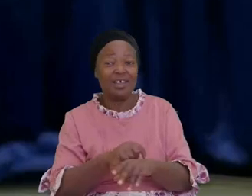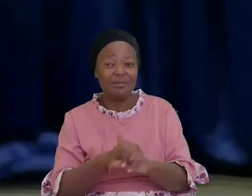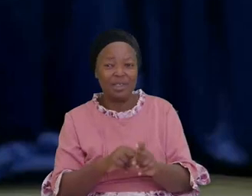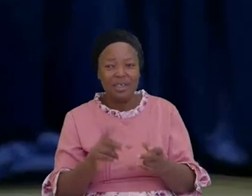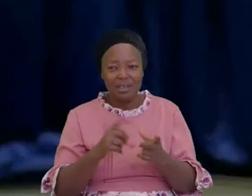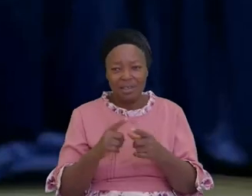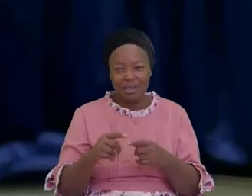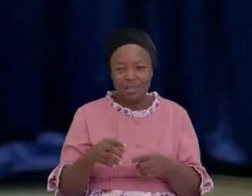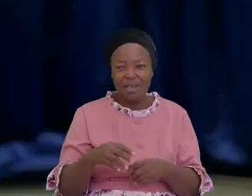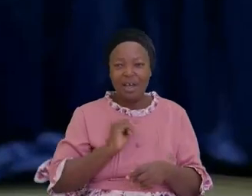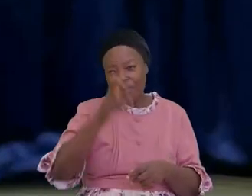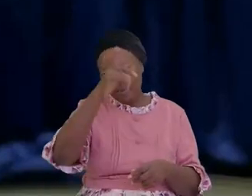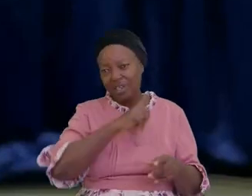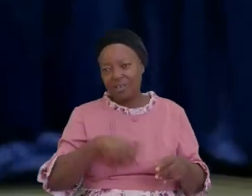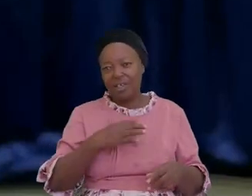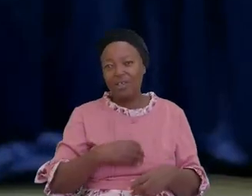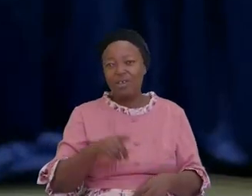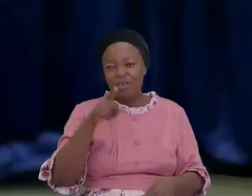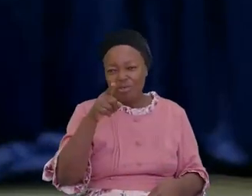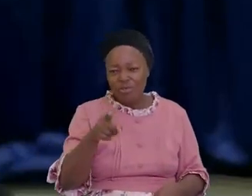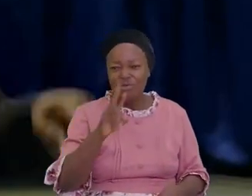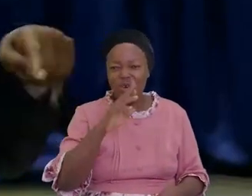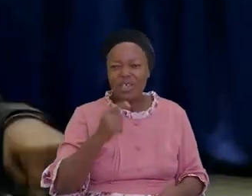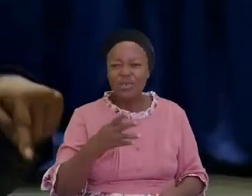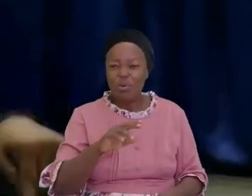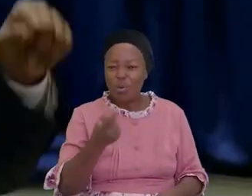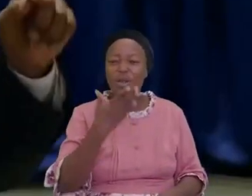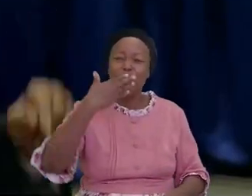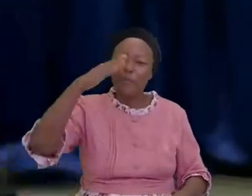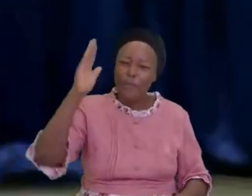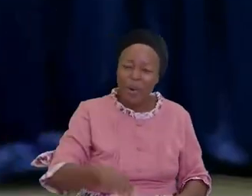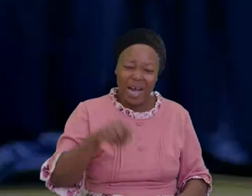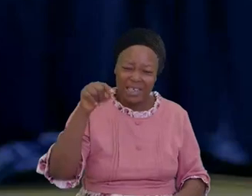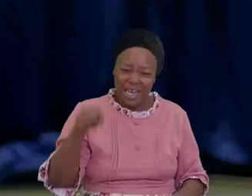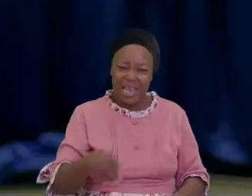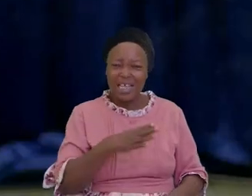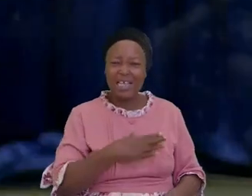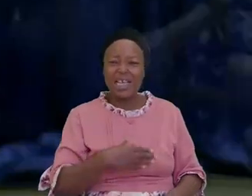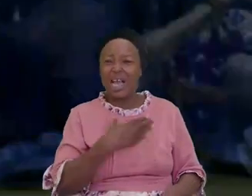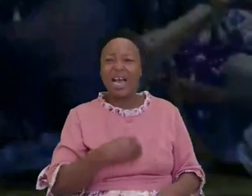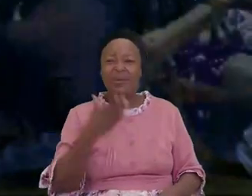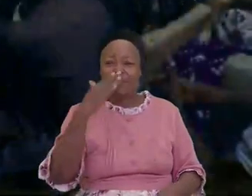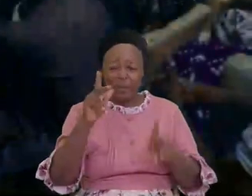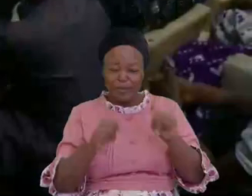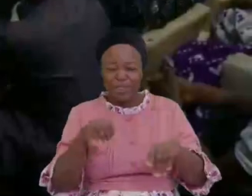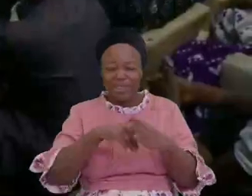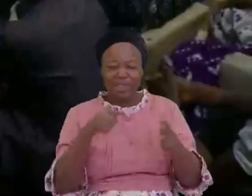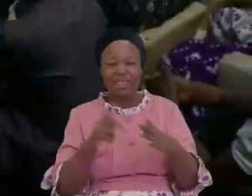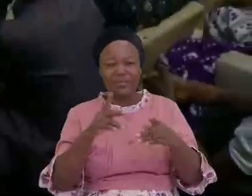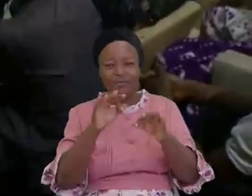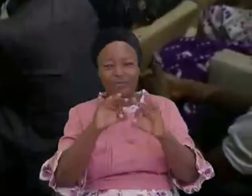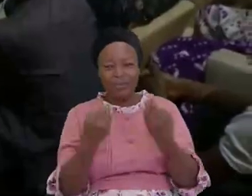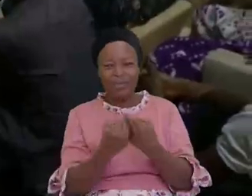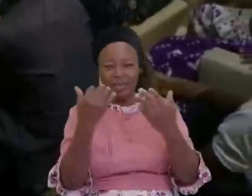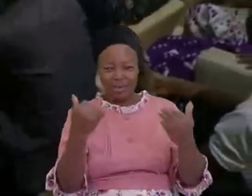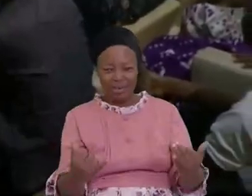n'était pas aussi structuré. J'ai dit, c'est toi. Le sel, le pied noir et la chèvre qui